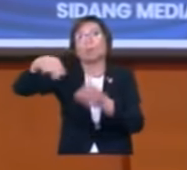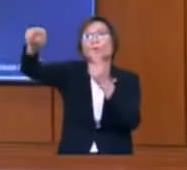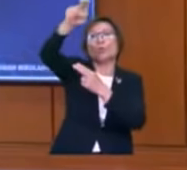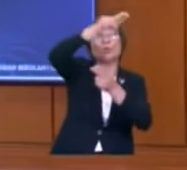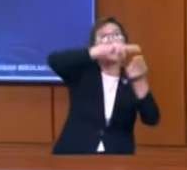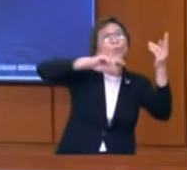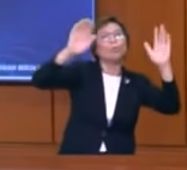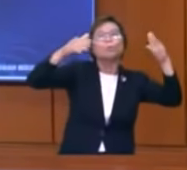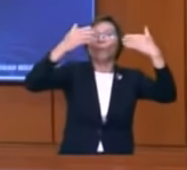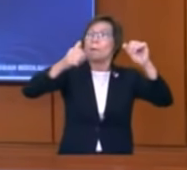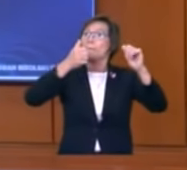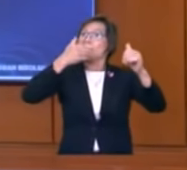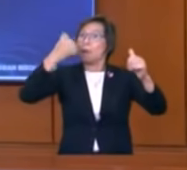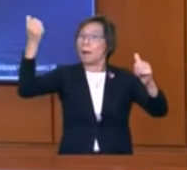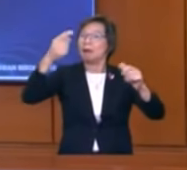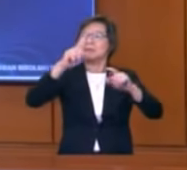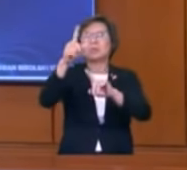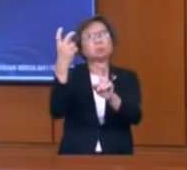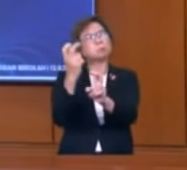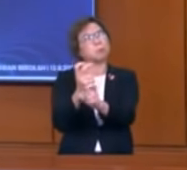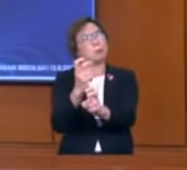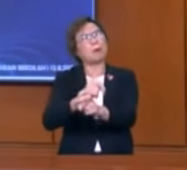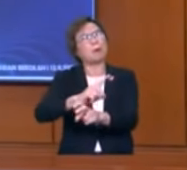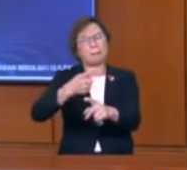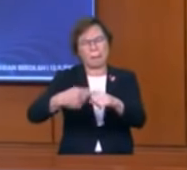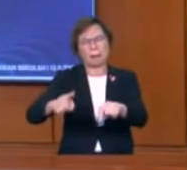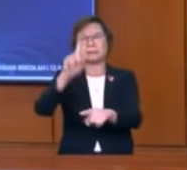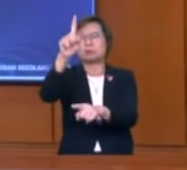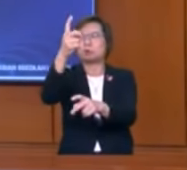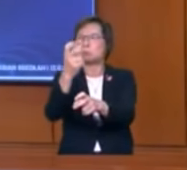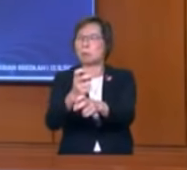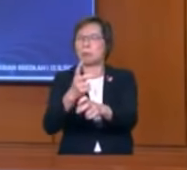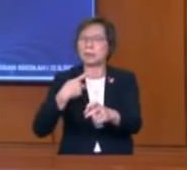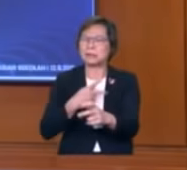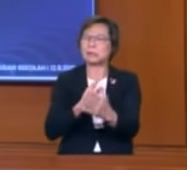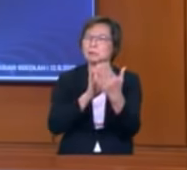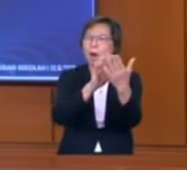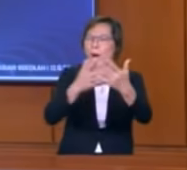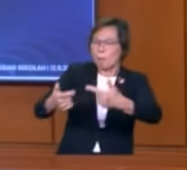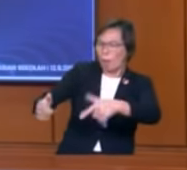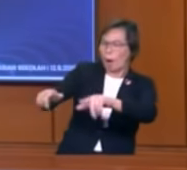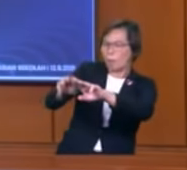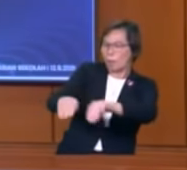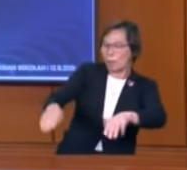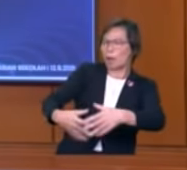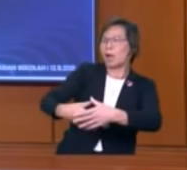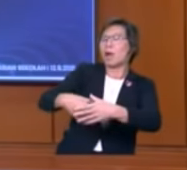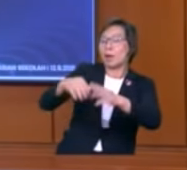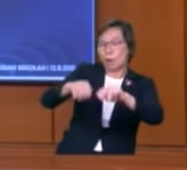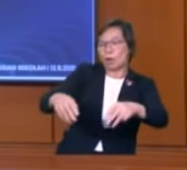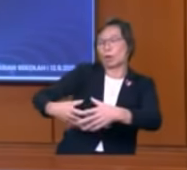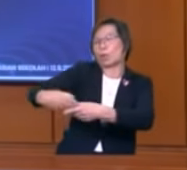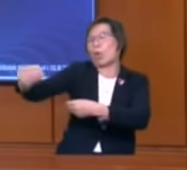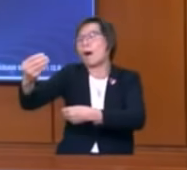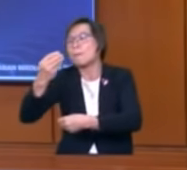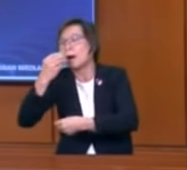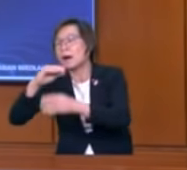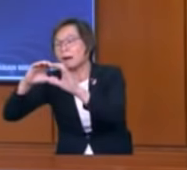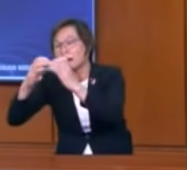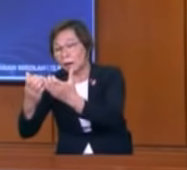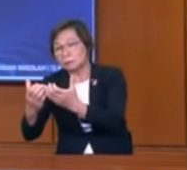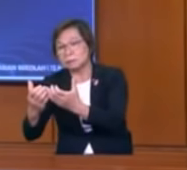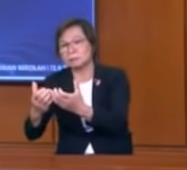baik namun begitu satu cabaran yang kita hadapi dalam konteks membenarkan untuk murid makan diluar kelas